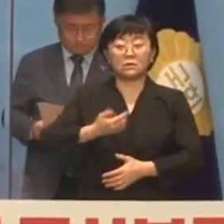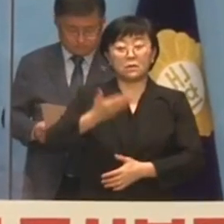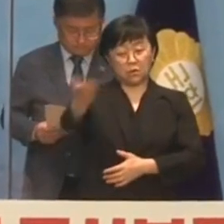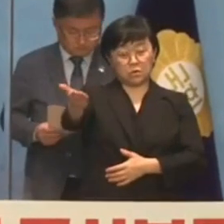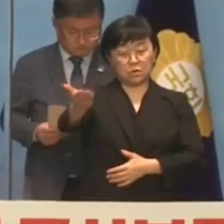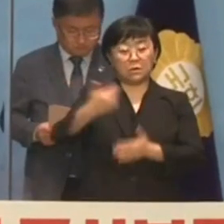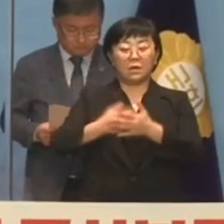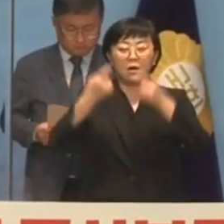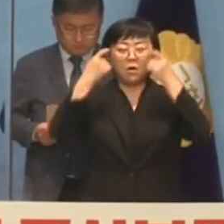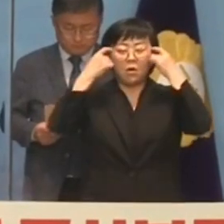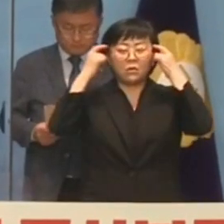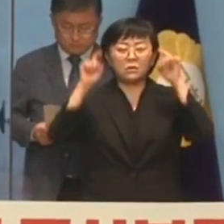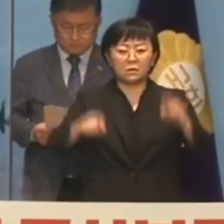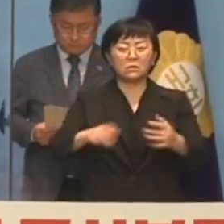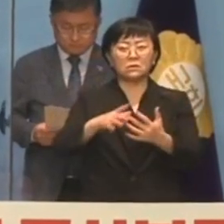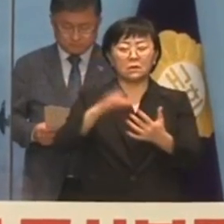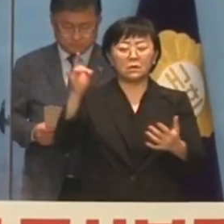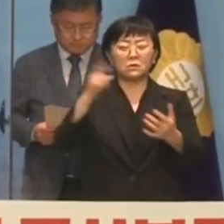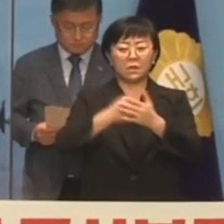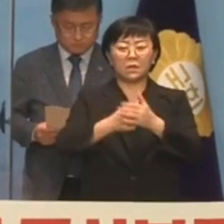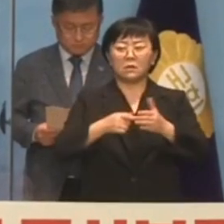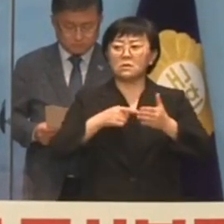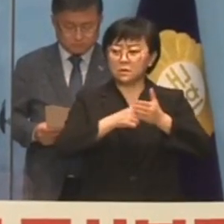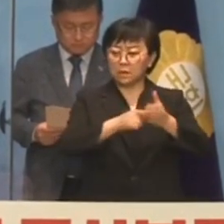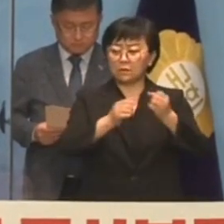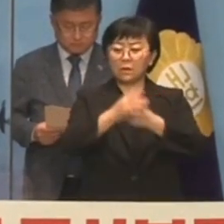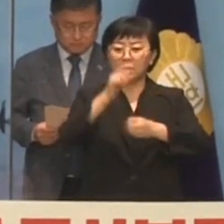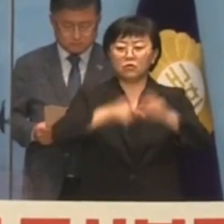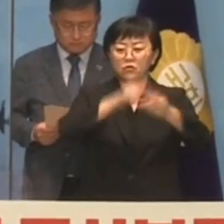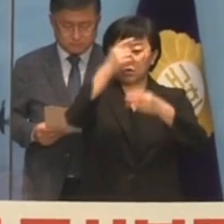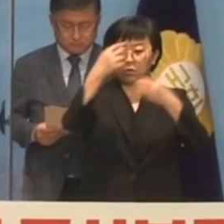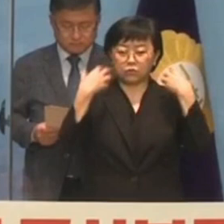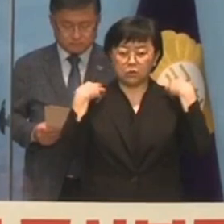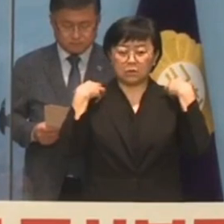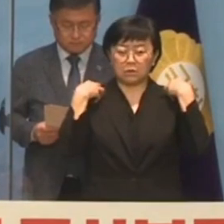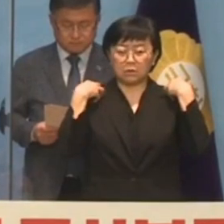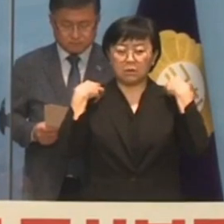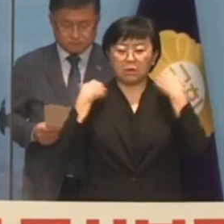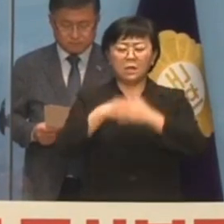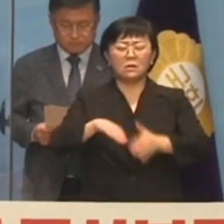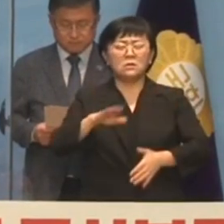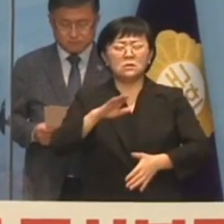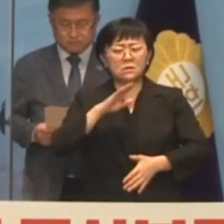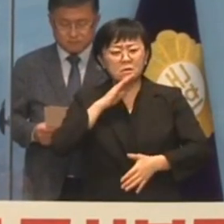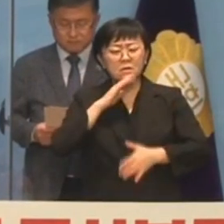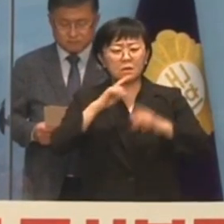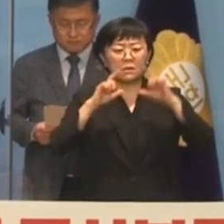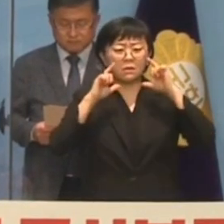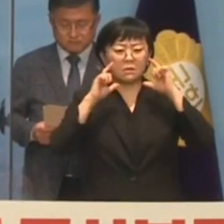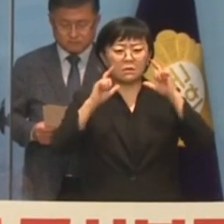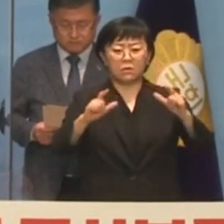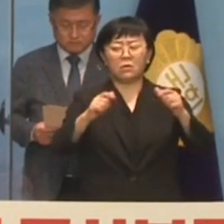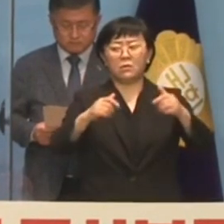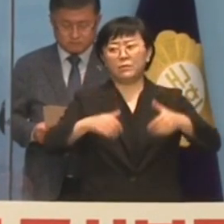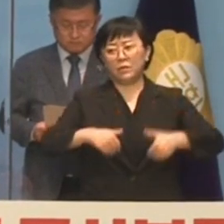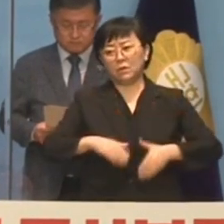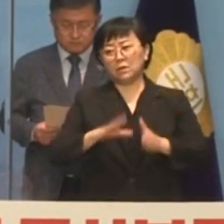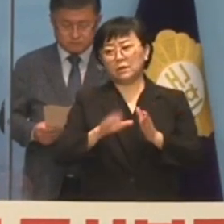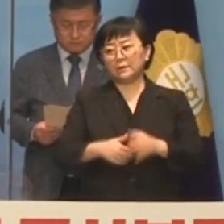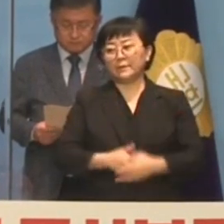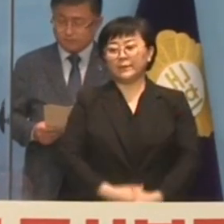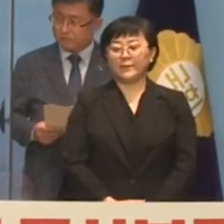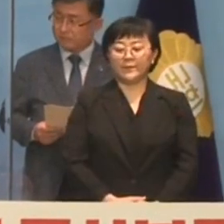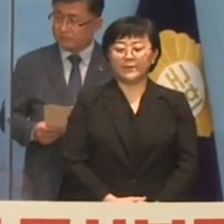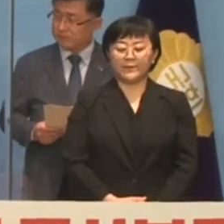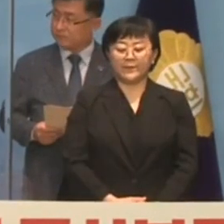내어주는 어리석은 선택을 감행하는 윤석열 정부의 따끔한 경종이 필요한 때이다.